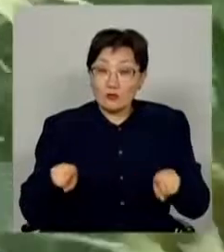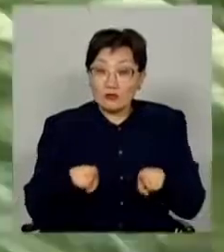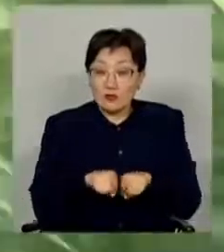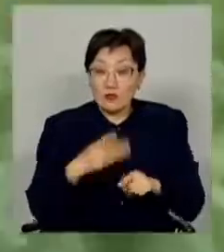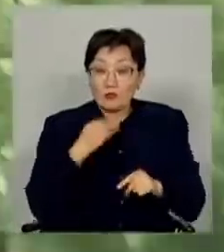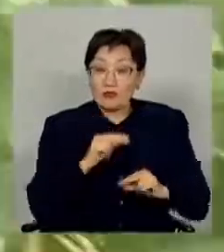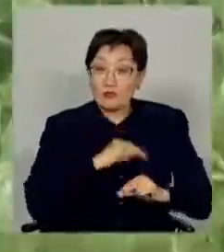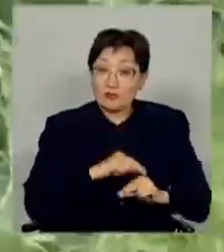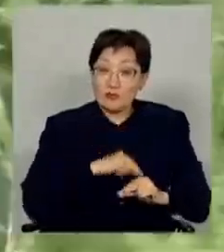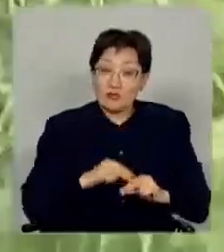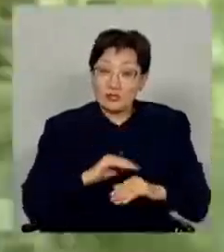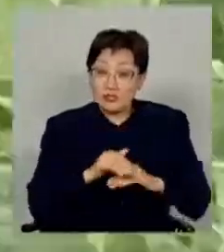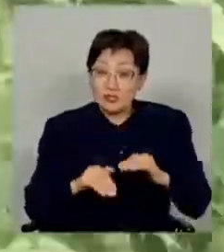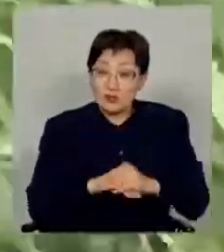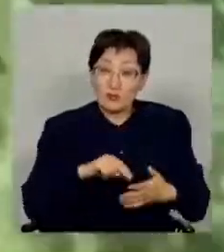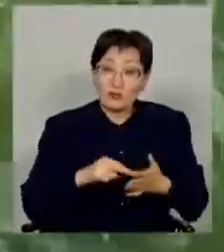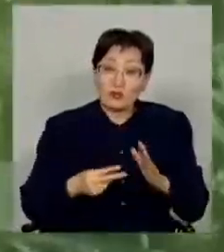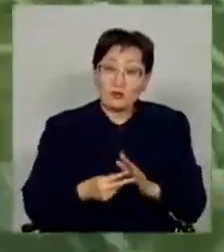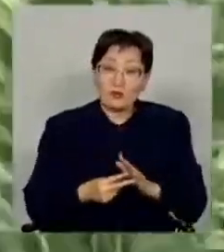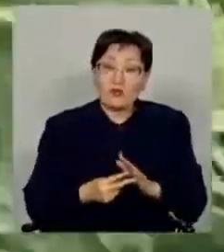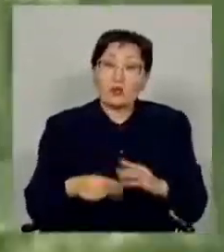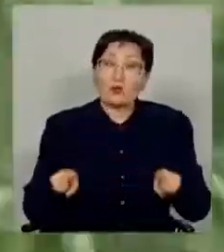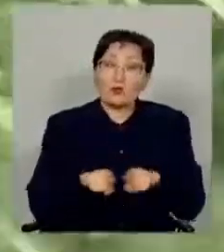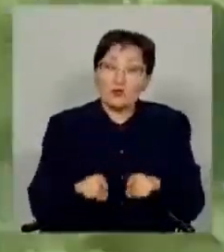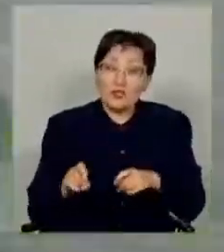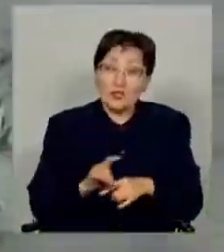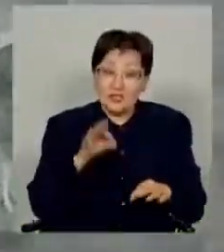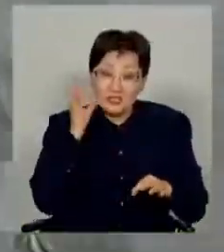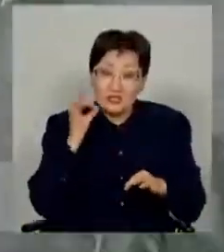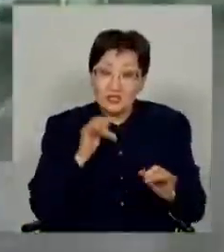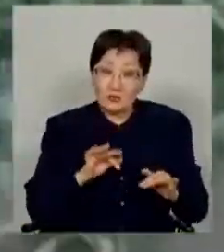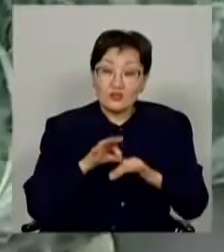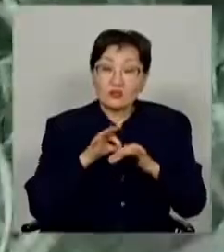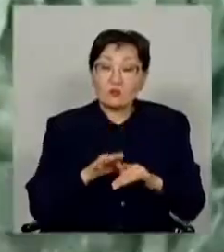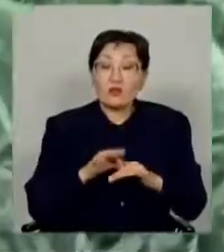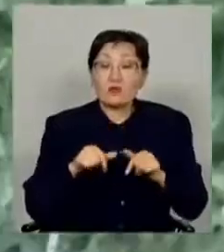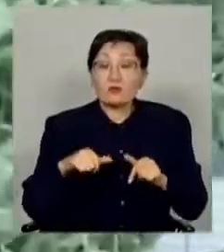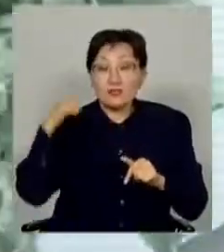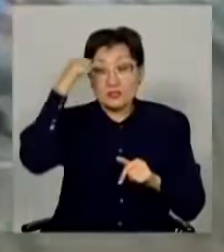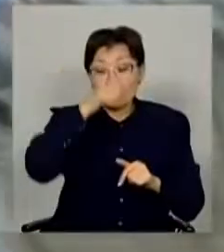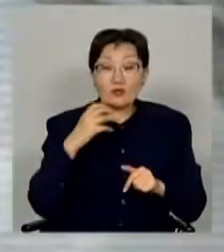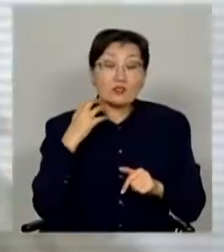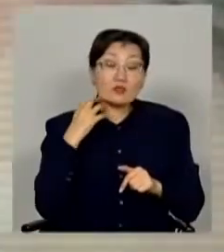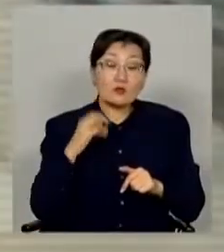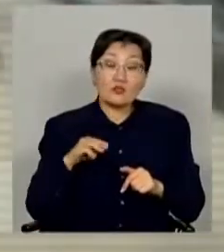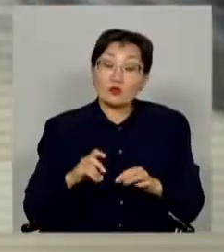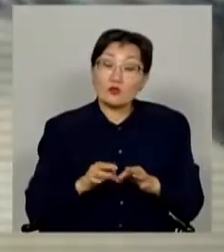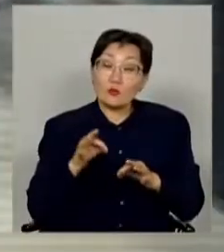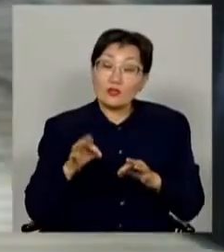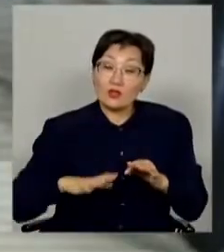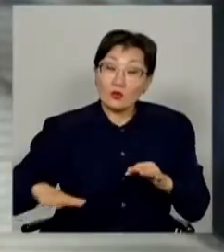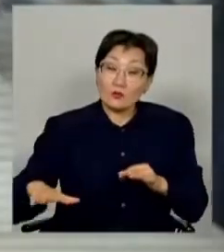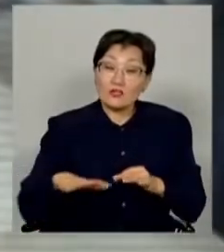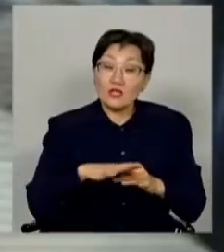өз істерін барынша жасыруды көздеп, айласын асырғысы келеді екен. Жедел іздестіру барысында биыл Қызылорда мен Түркістан облыстар